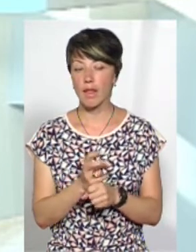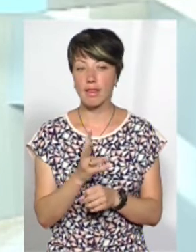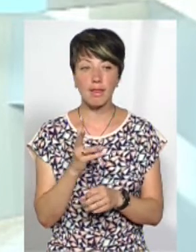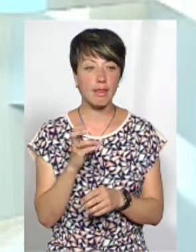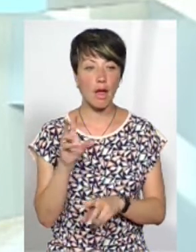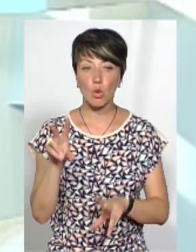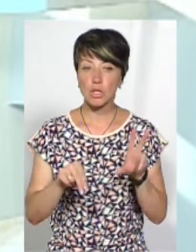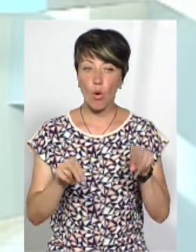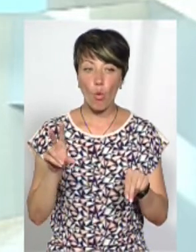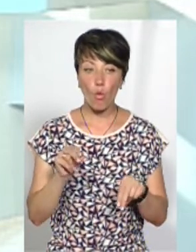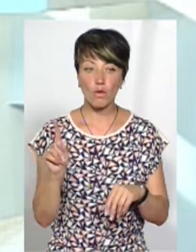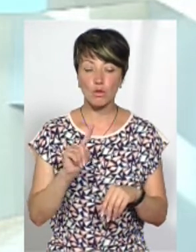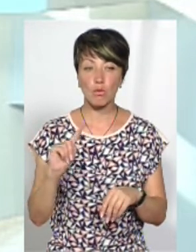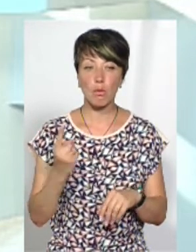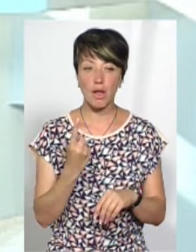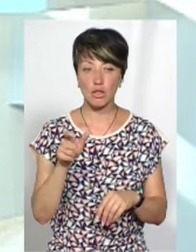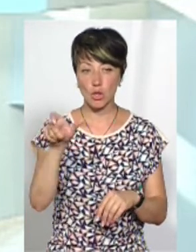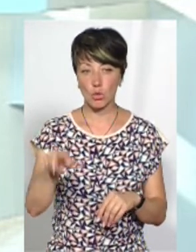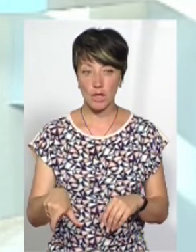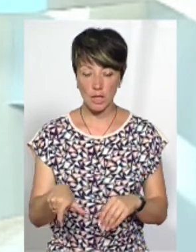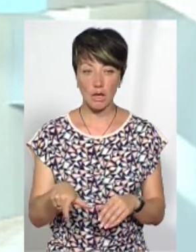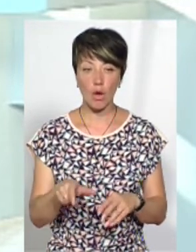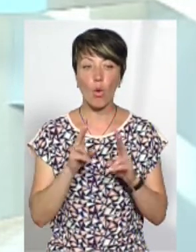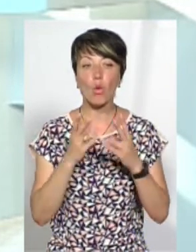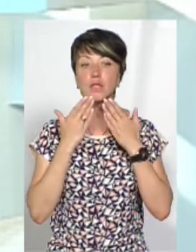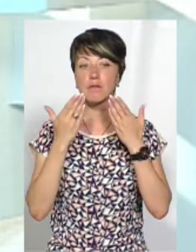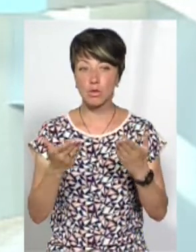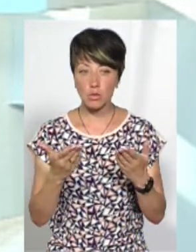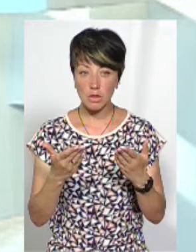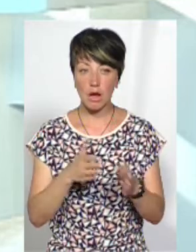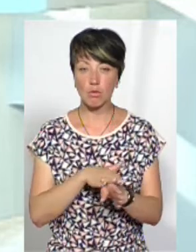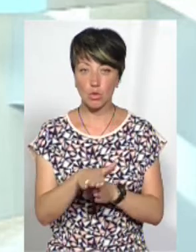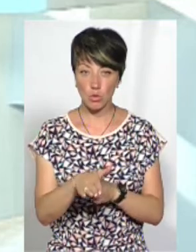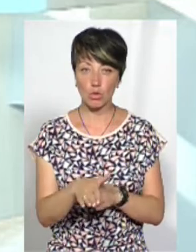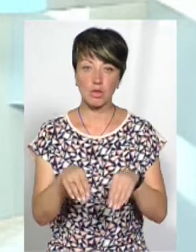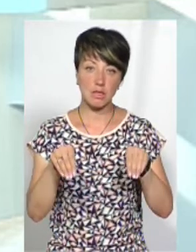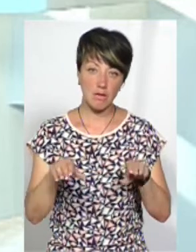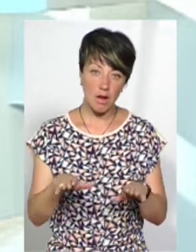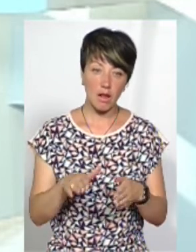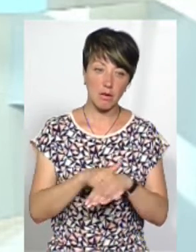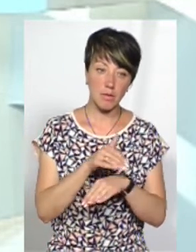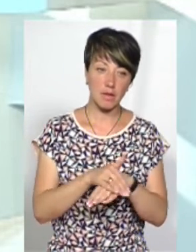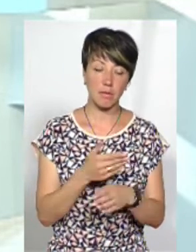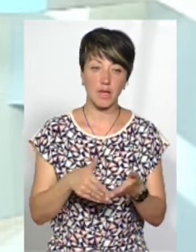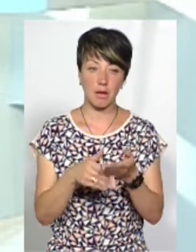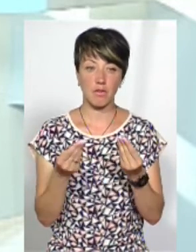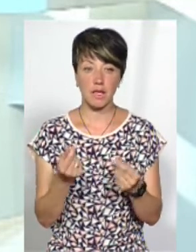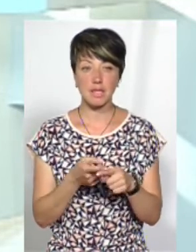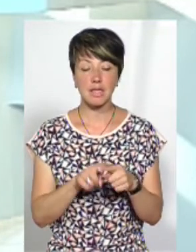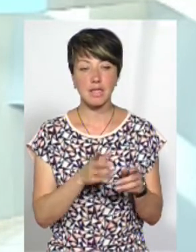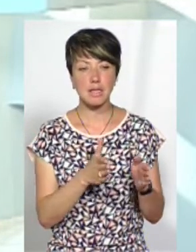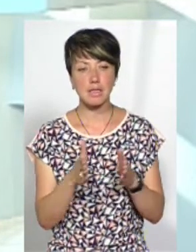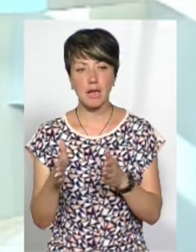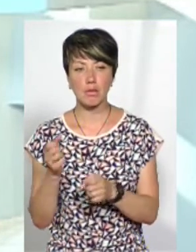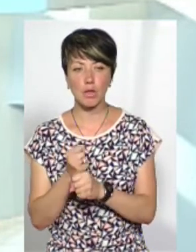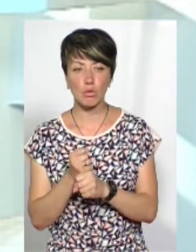Не розраховувати, що перша ж людина, до кого вони звернуться – абсолютно схвалить або підтримає фінансово. Це